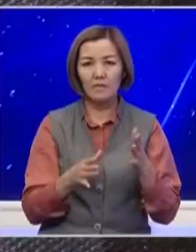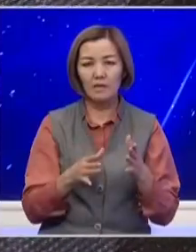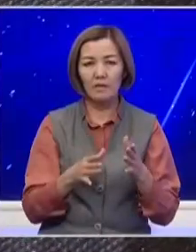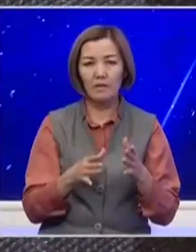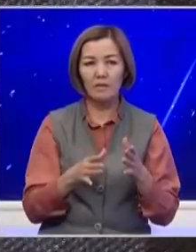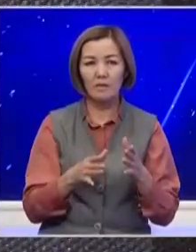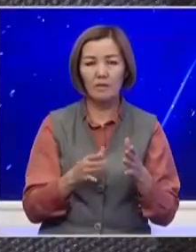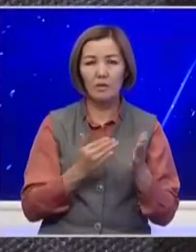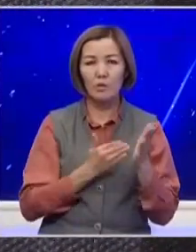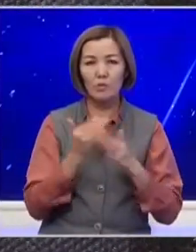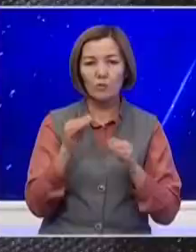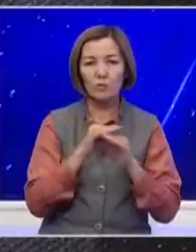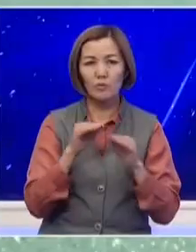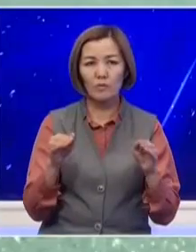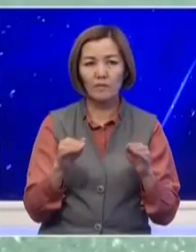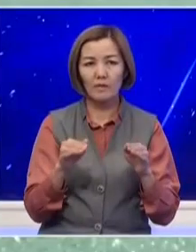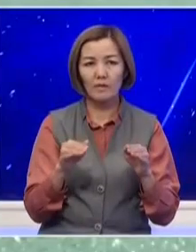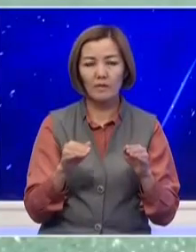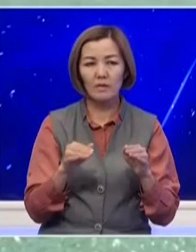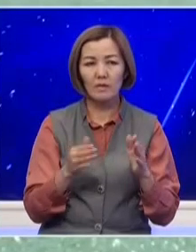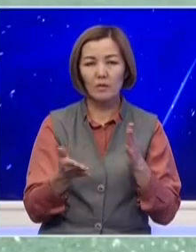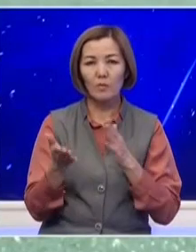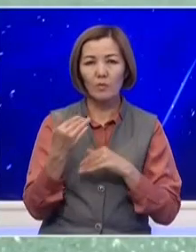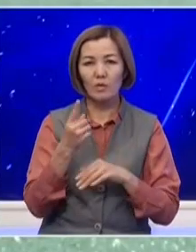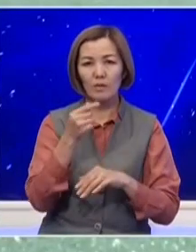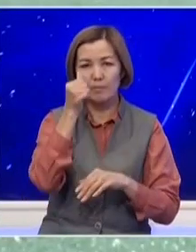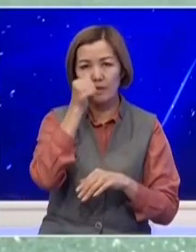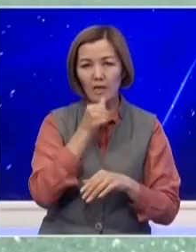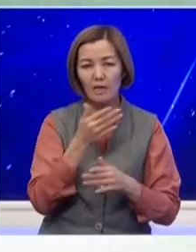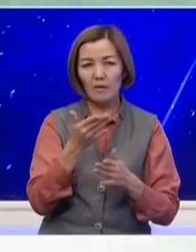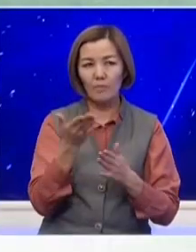барлық жоғары деңгейде. Мен айтып өткенде осы бір ай бұрын